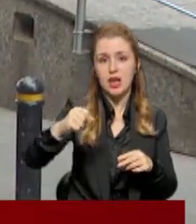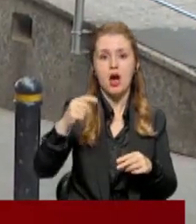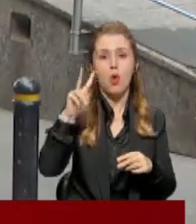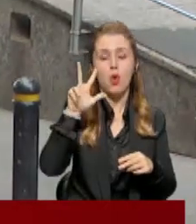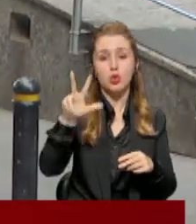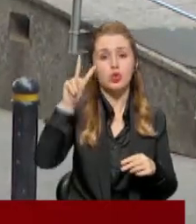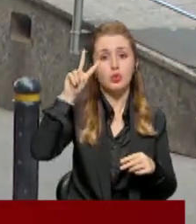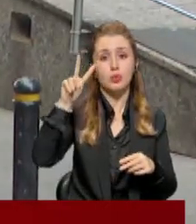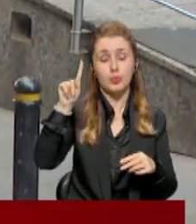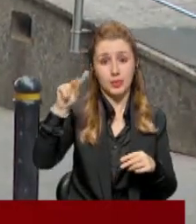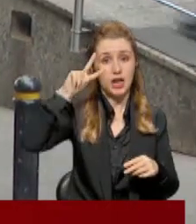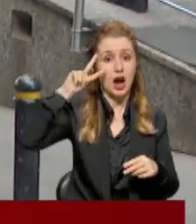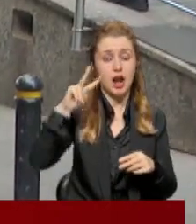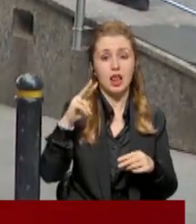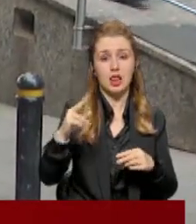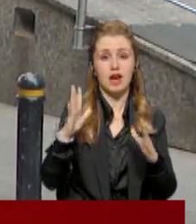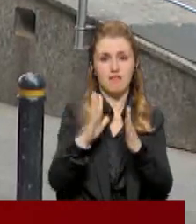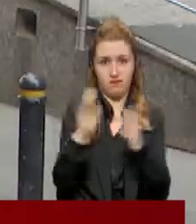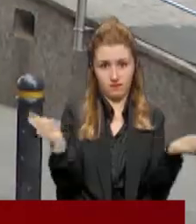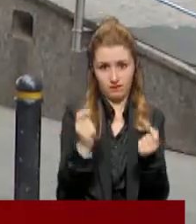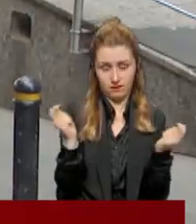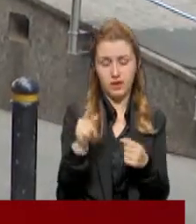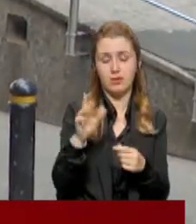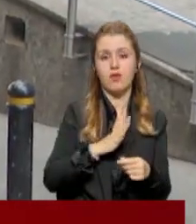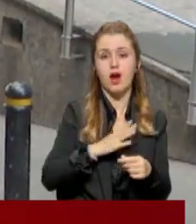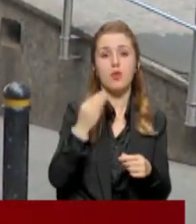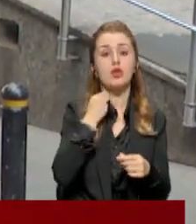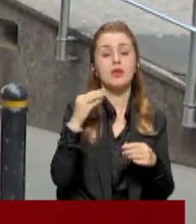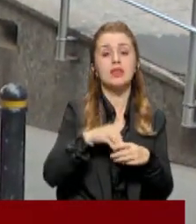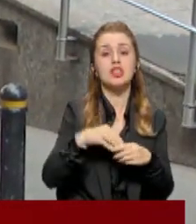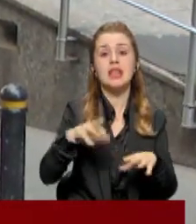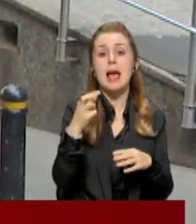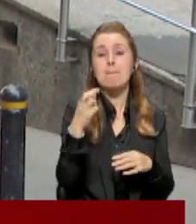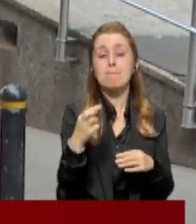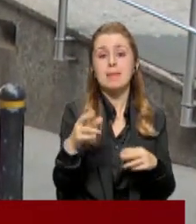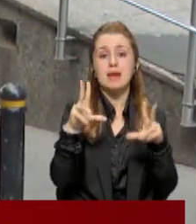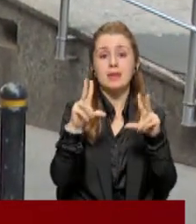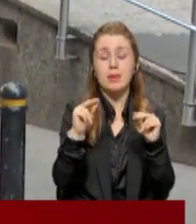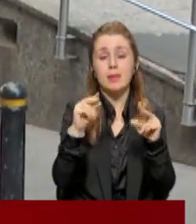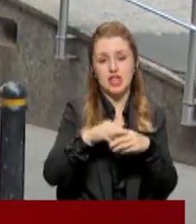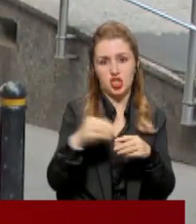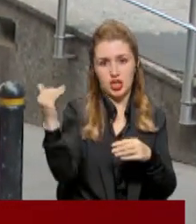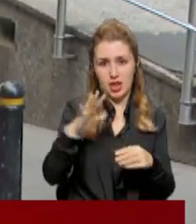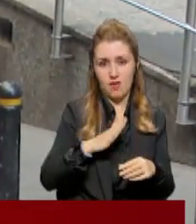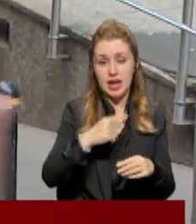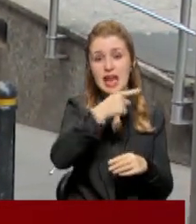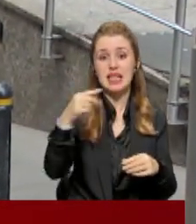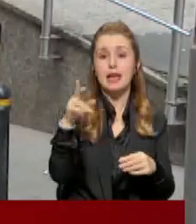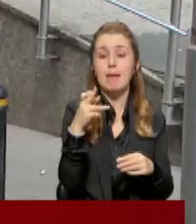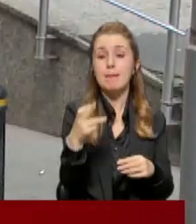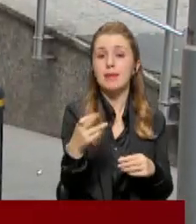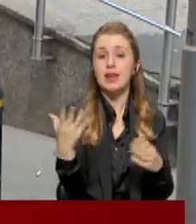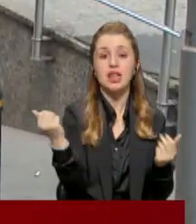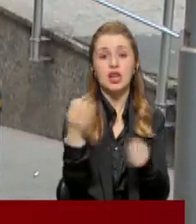31 Aralık mesaisi çok yoğun. Sadece borçlanma için değil, prim birleştirmek için gelen de var. Eksik primlerinin ne